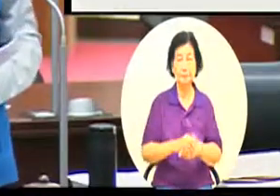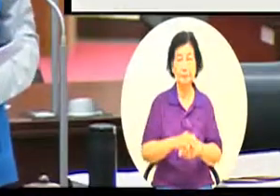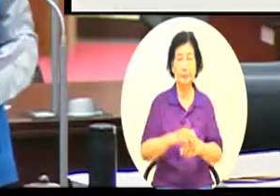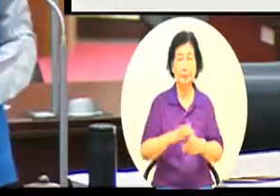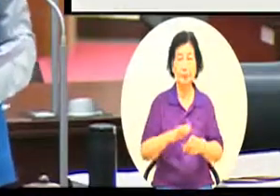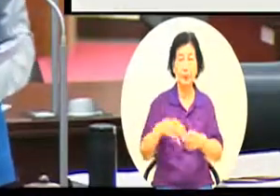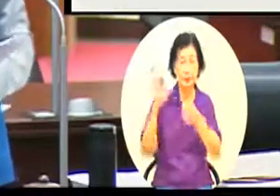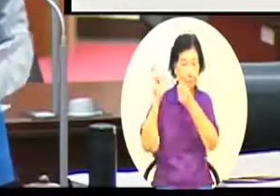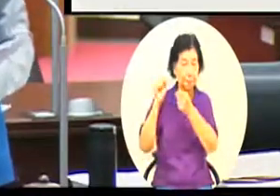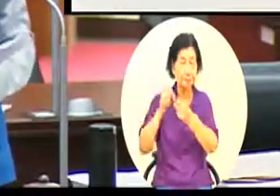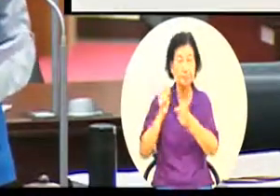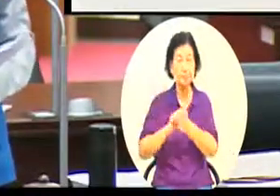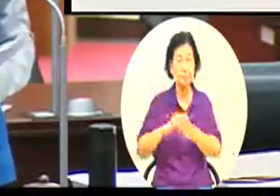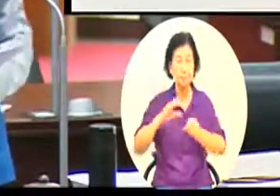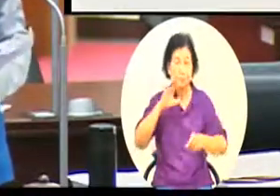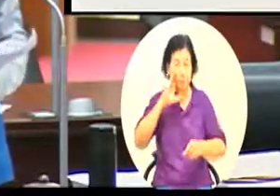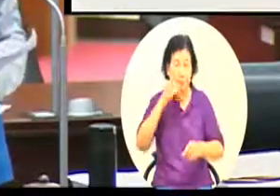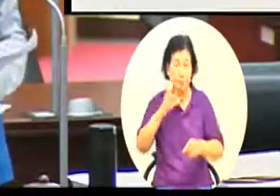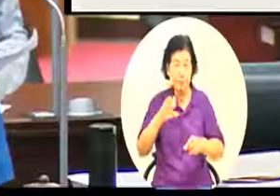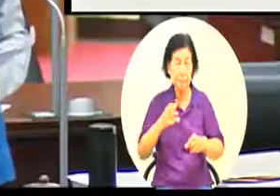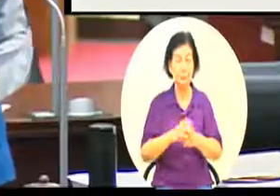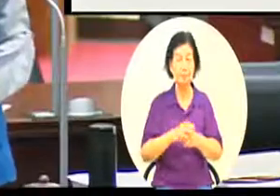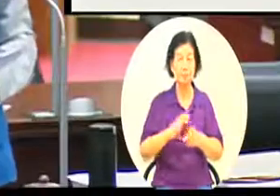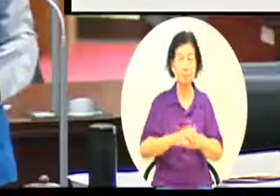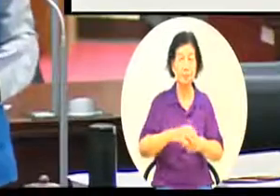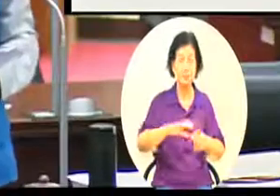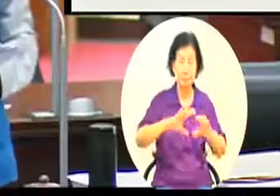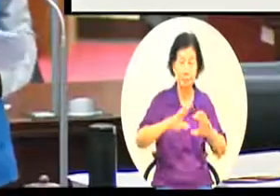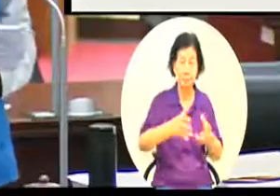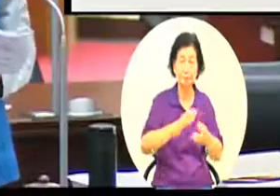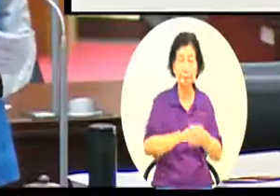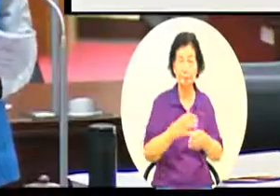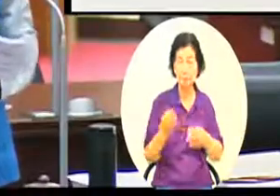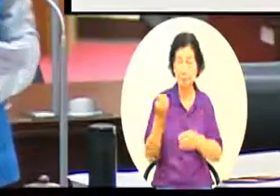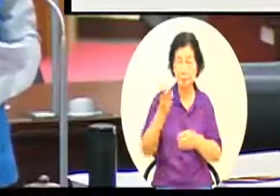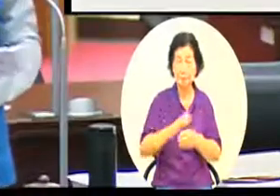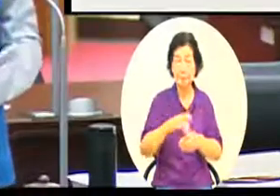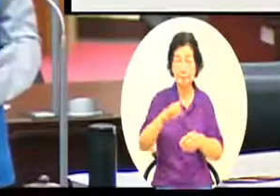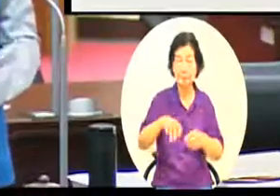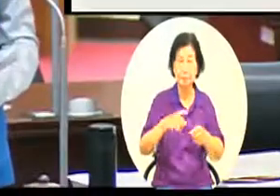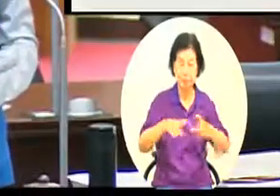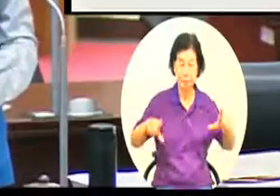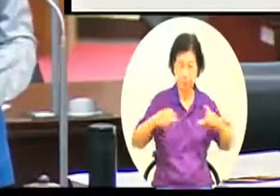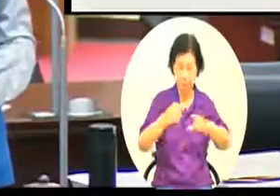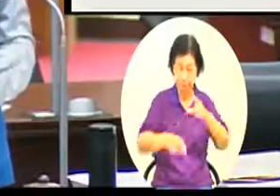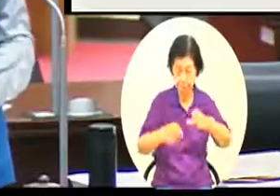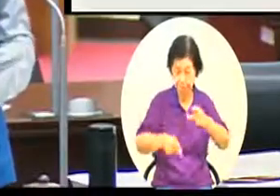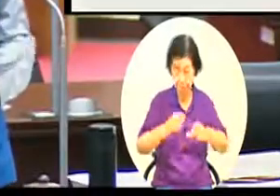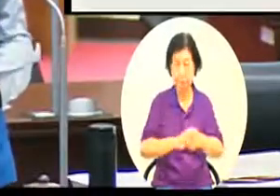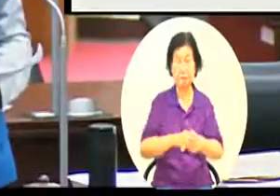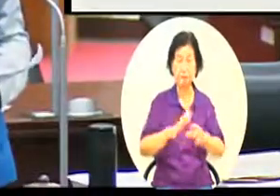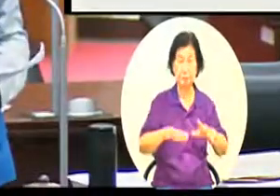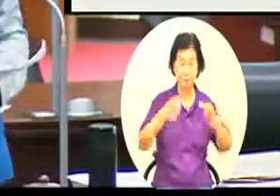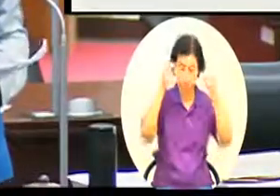这国泰世华这几间的大公司都有问题了，更何况我们高雄市这些小公司呢？